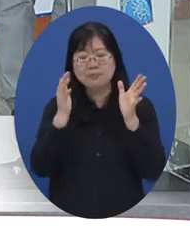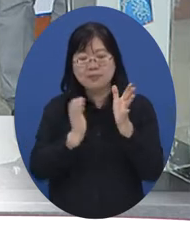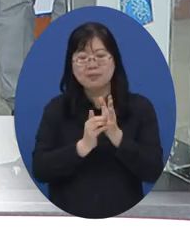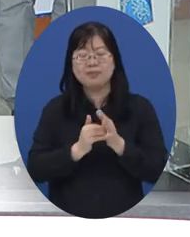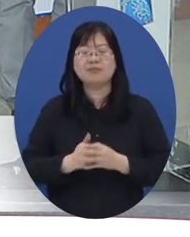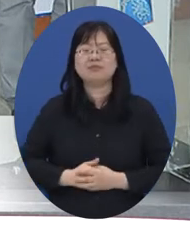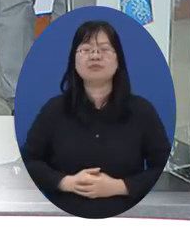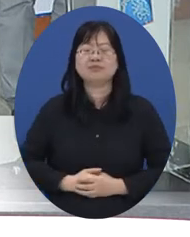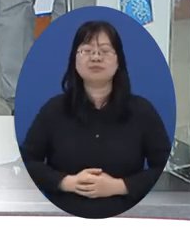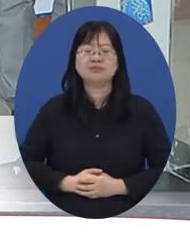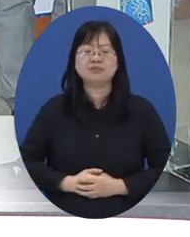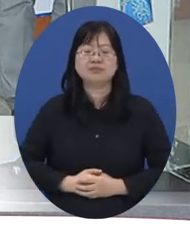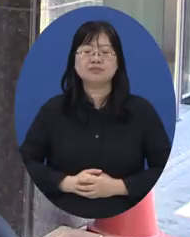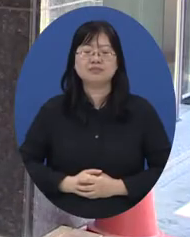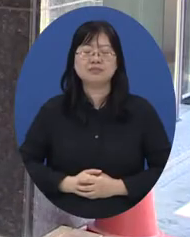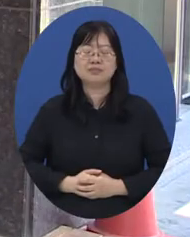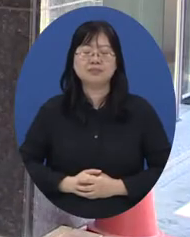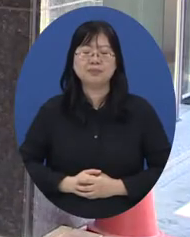기자가 취재했습니다.